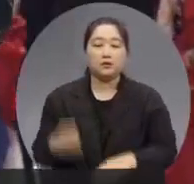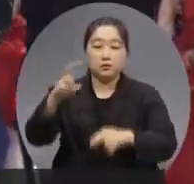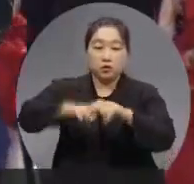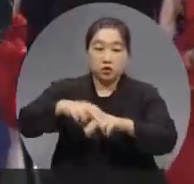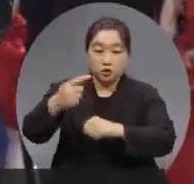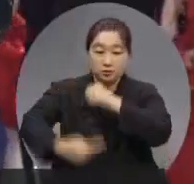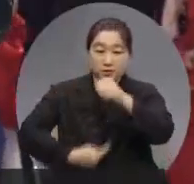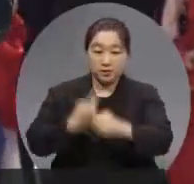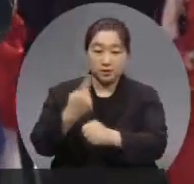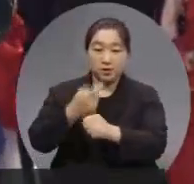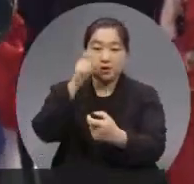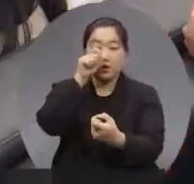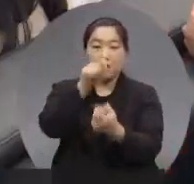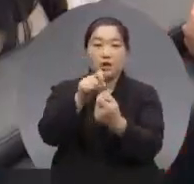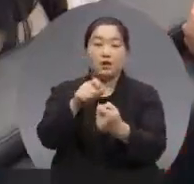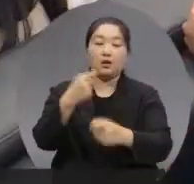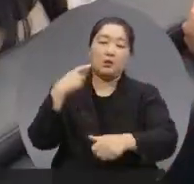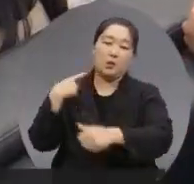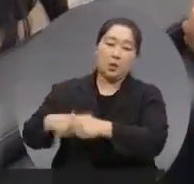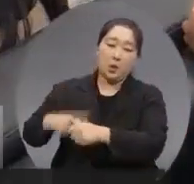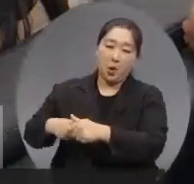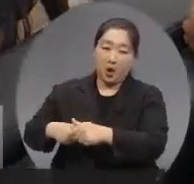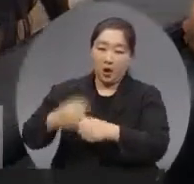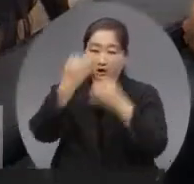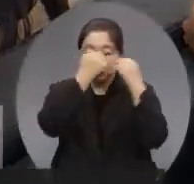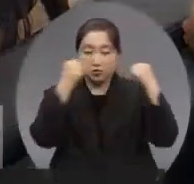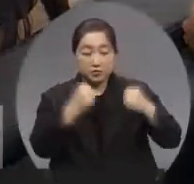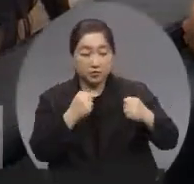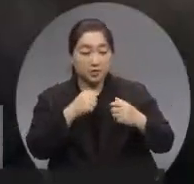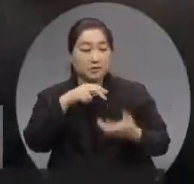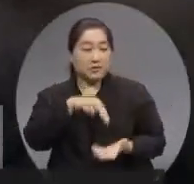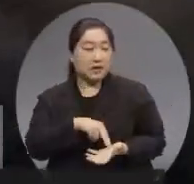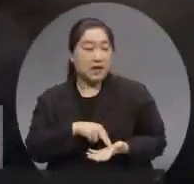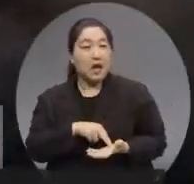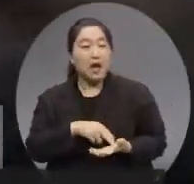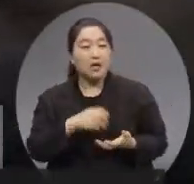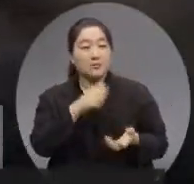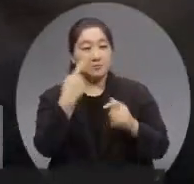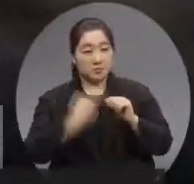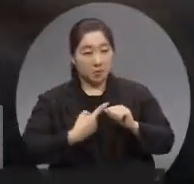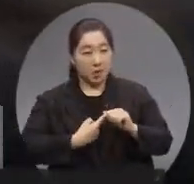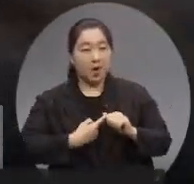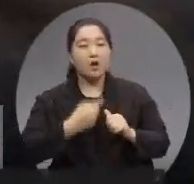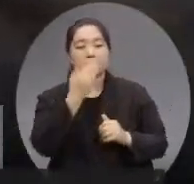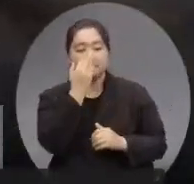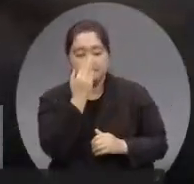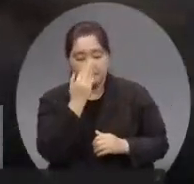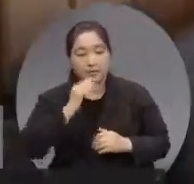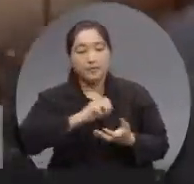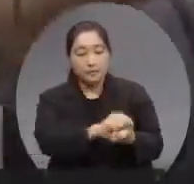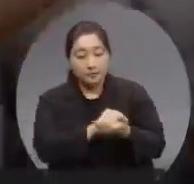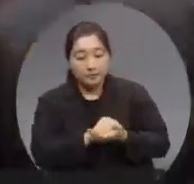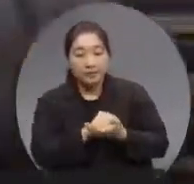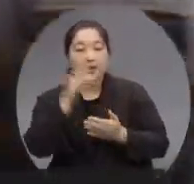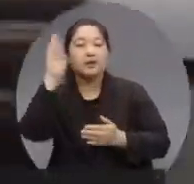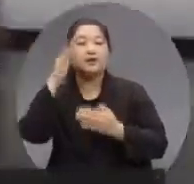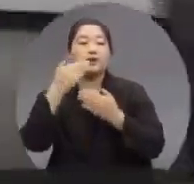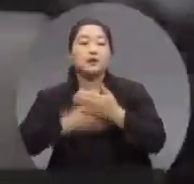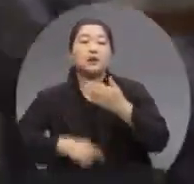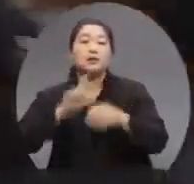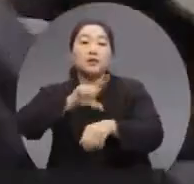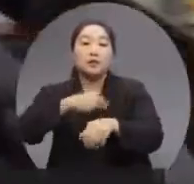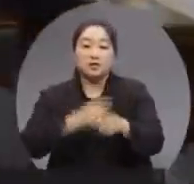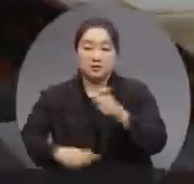취임 1년을 앞두고 쏟아진 비판에 대해 충청북도는 첫 단추가 끼워진만큼 비판을 겸허하게 받아들이고 남은 시간 더 열심히